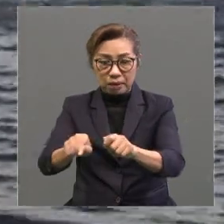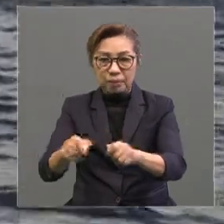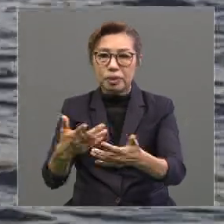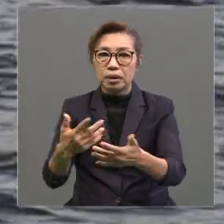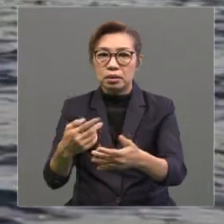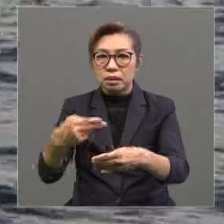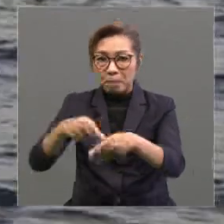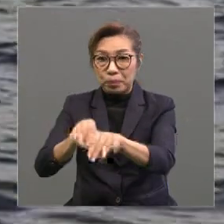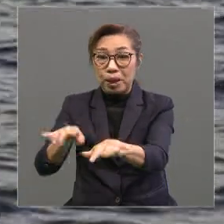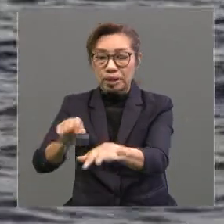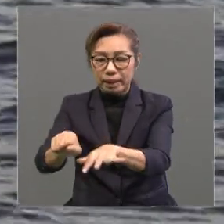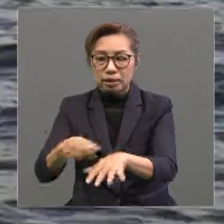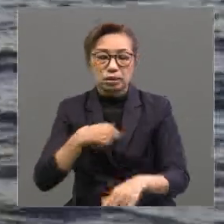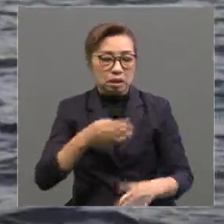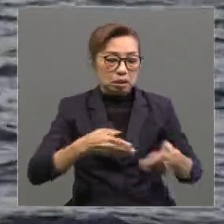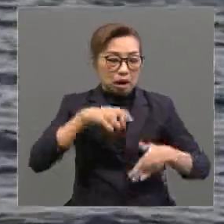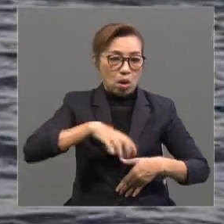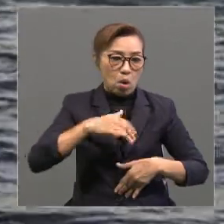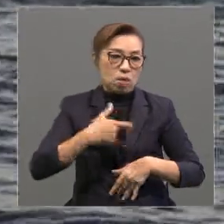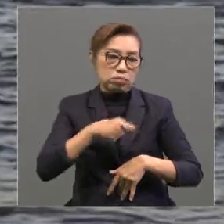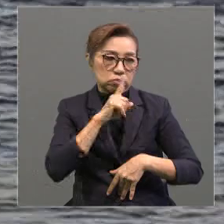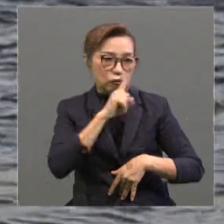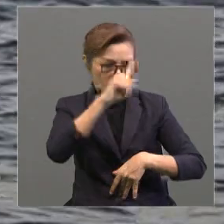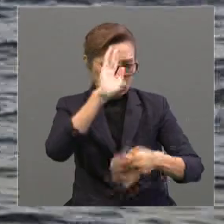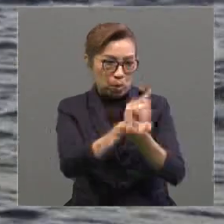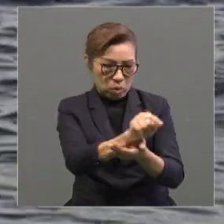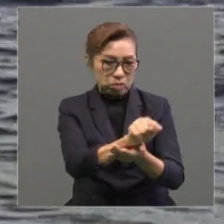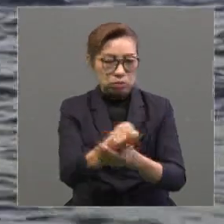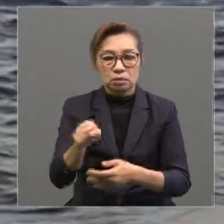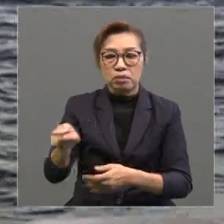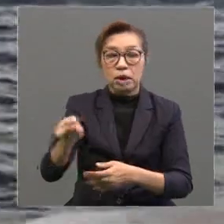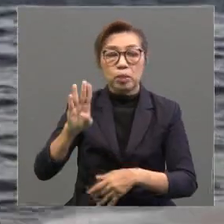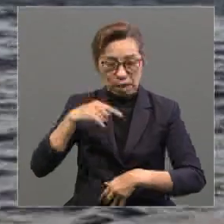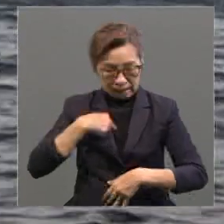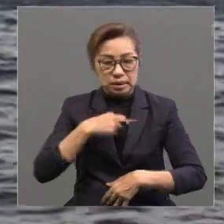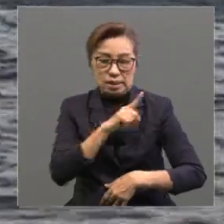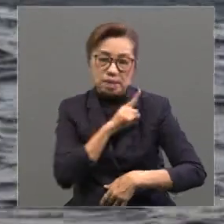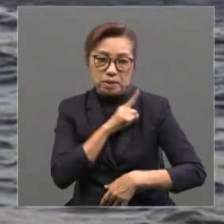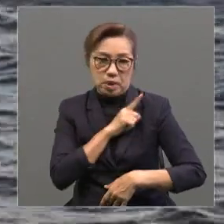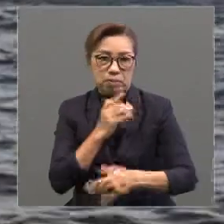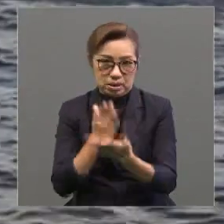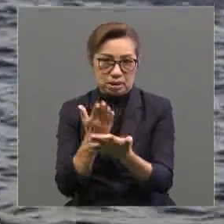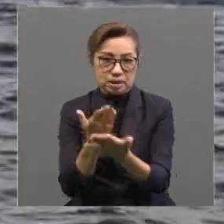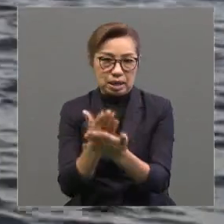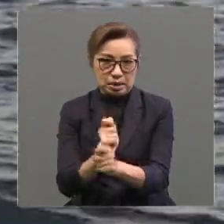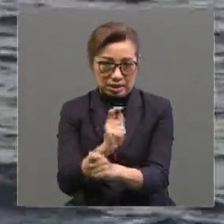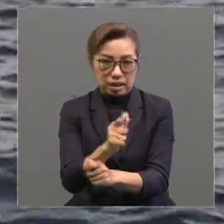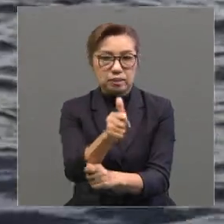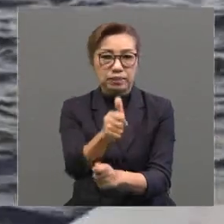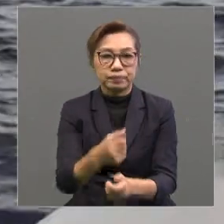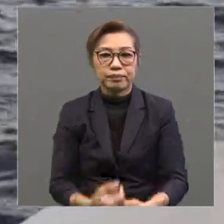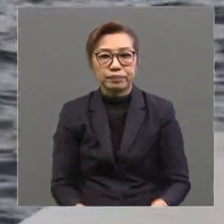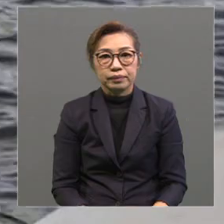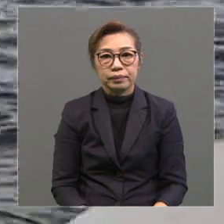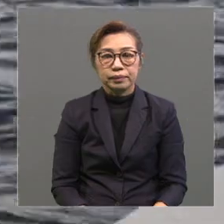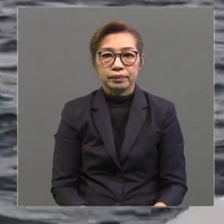ไทยออยล์แต่บริษัทก็ยืนยันแล้วนะครับว่าบริษัทนั้นพร้อมที่จะรับผิดชอบถึงค่าเสียหายทั้งหมดครับ